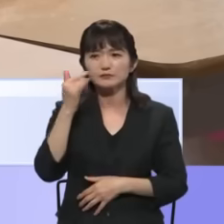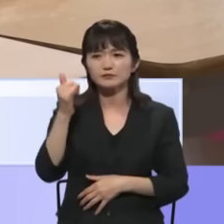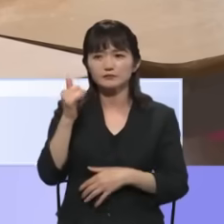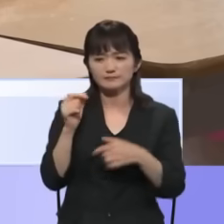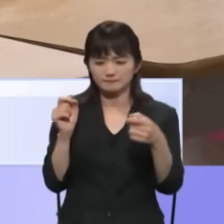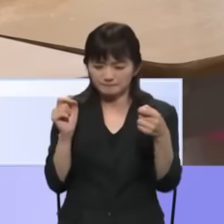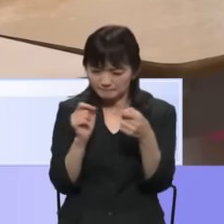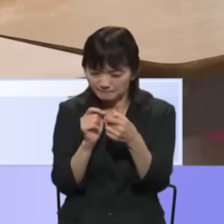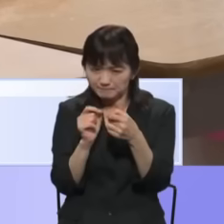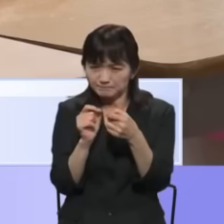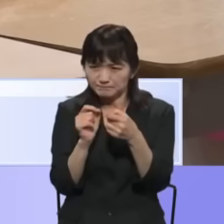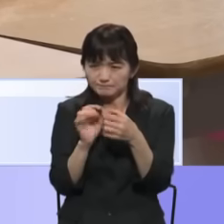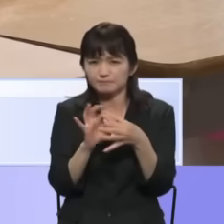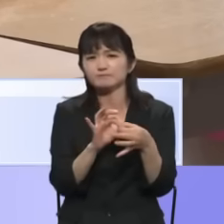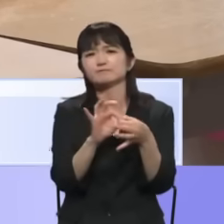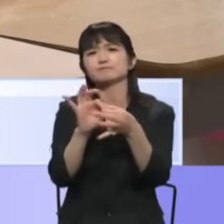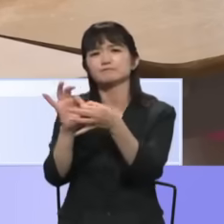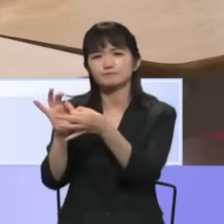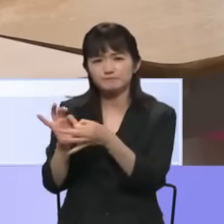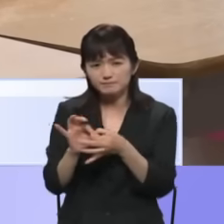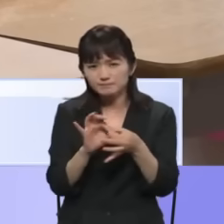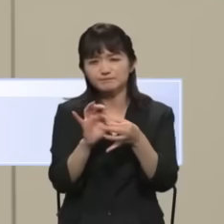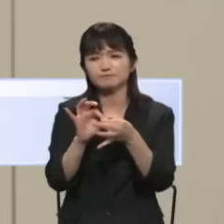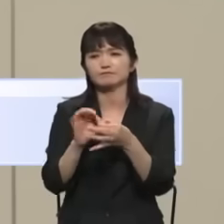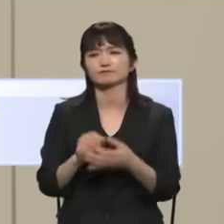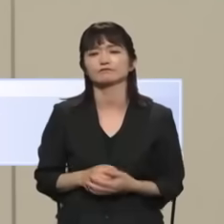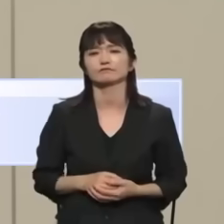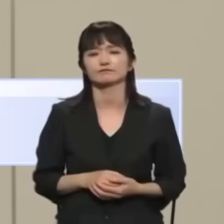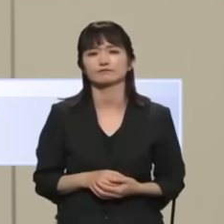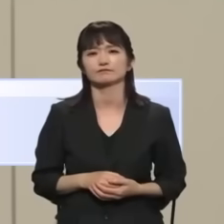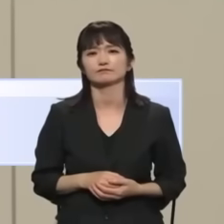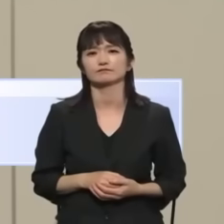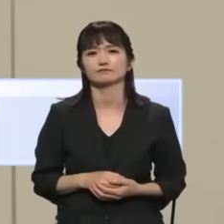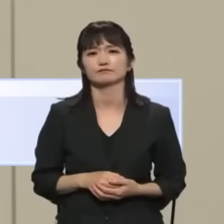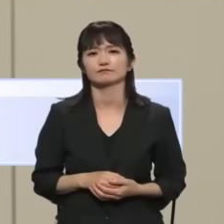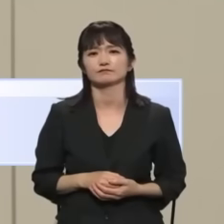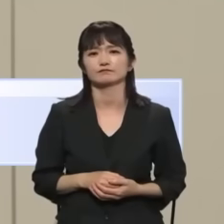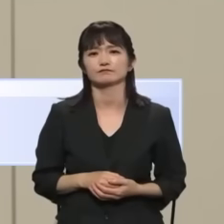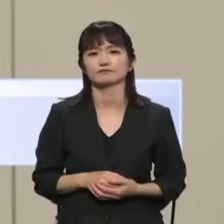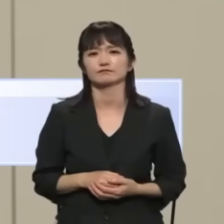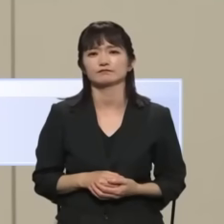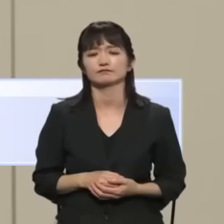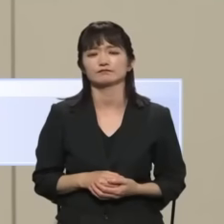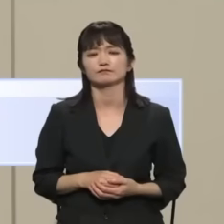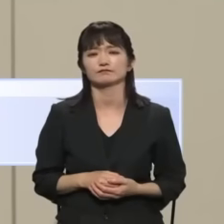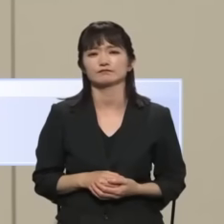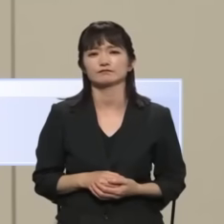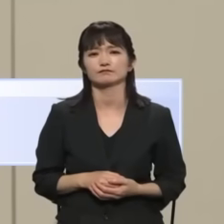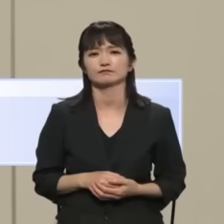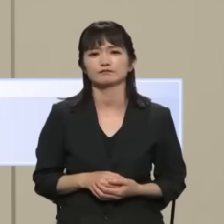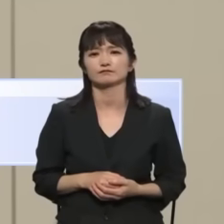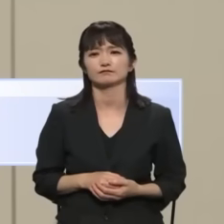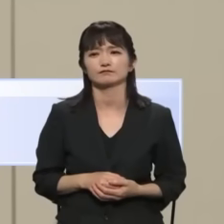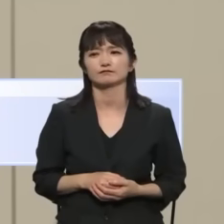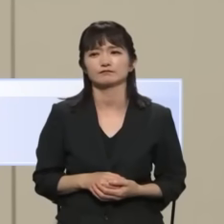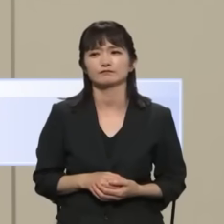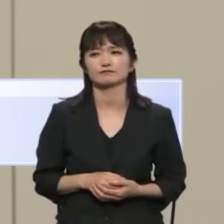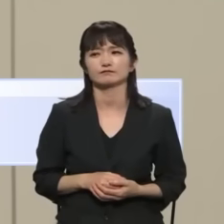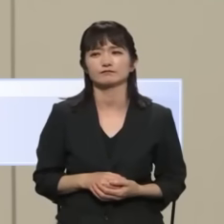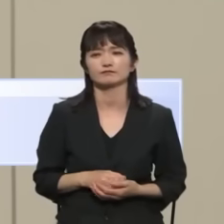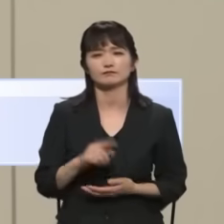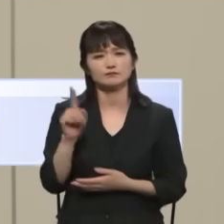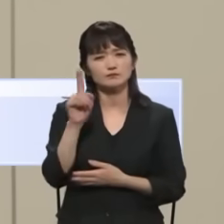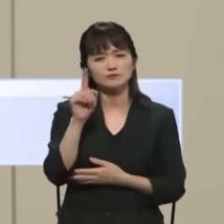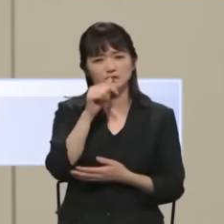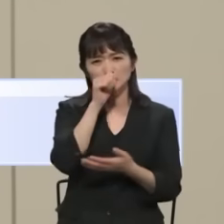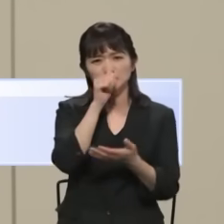되게 밀접한 그 연관관계가 있죠 거의 당사자라고 해도 될 만한 정도의 밀접한 관련성이 있고 그리고 사실상이